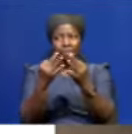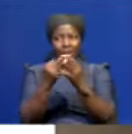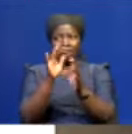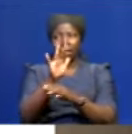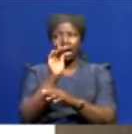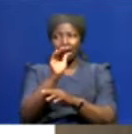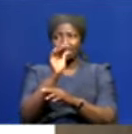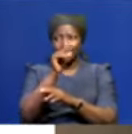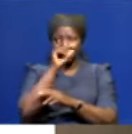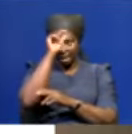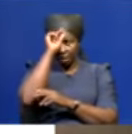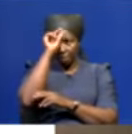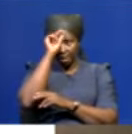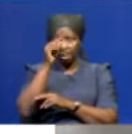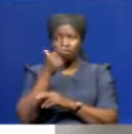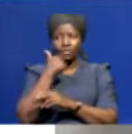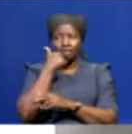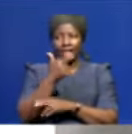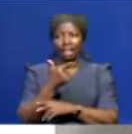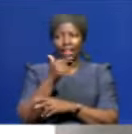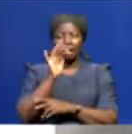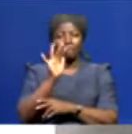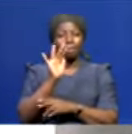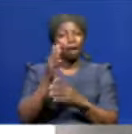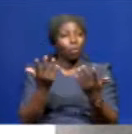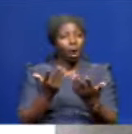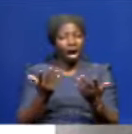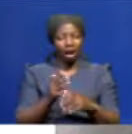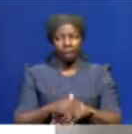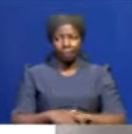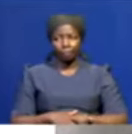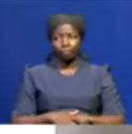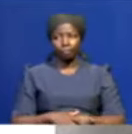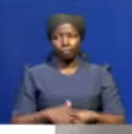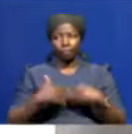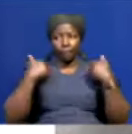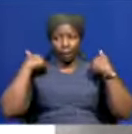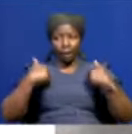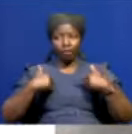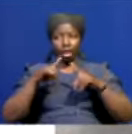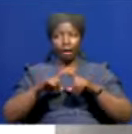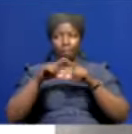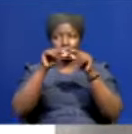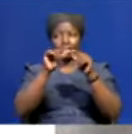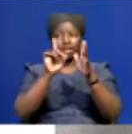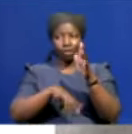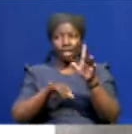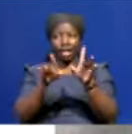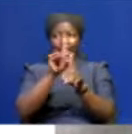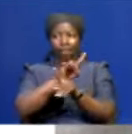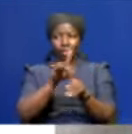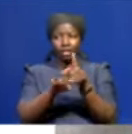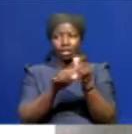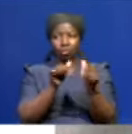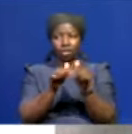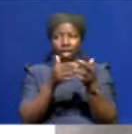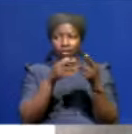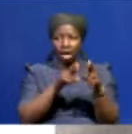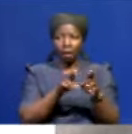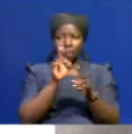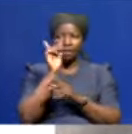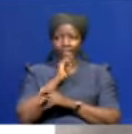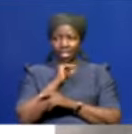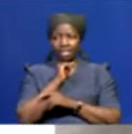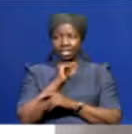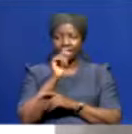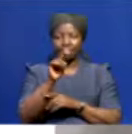government to reveal his whereabouts. Mimi nasema hayo yote yamefanyika, amefanyika kwa